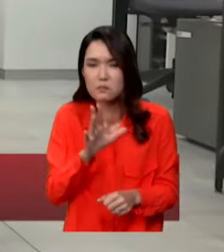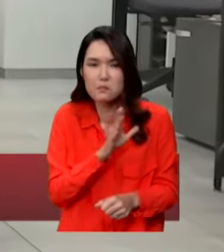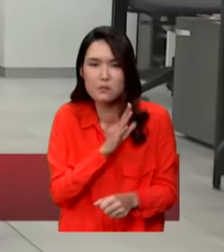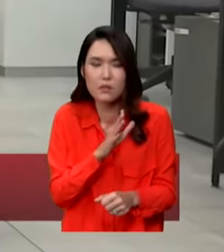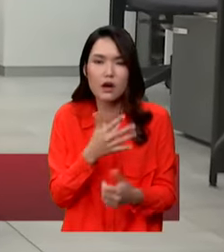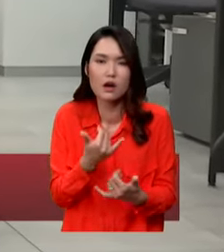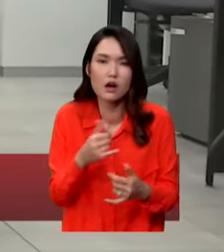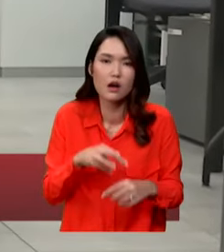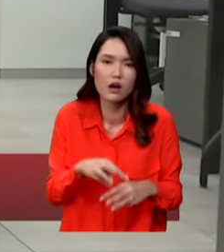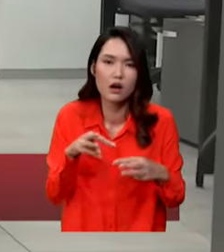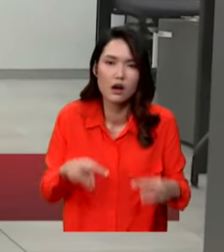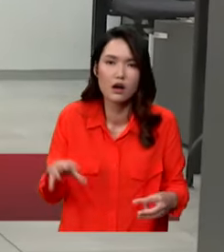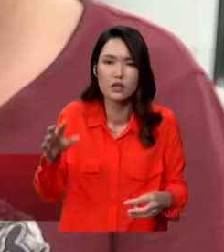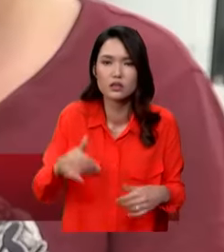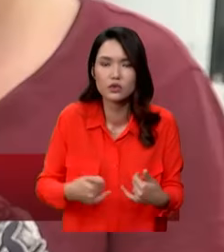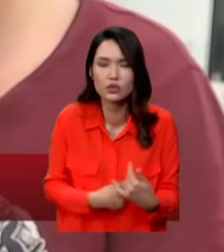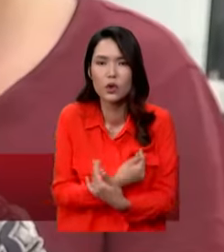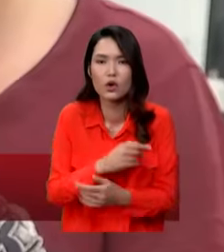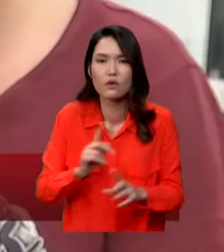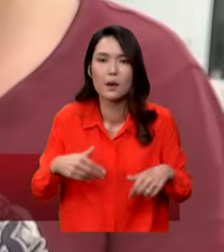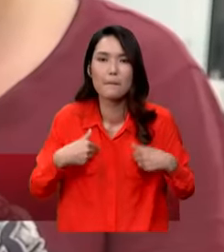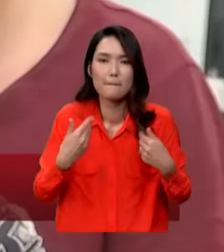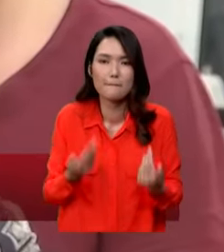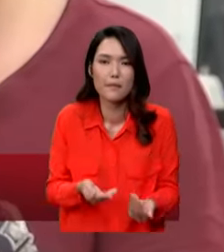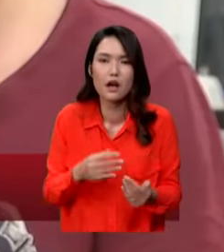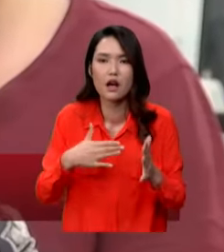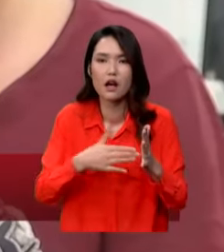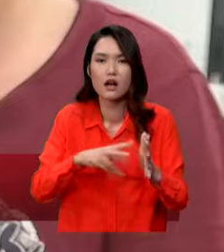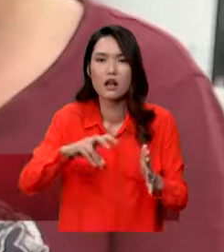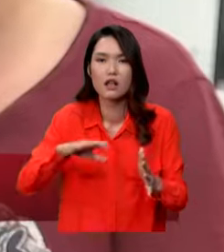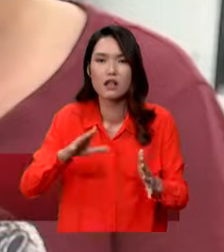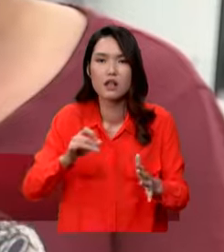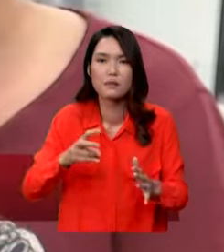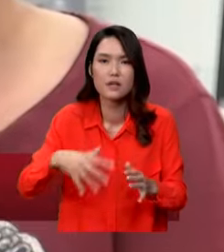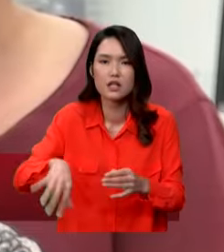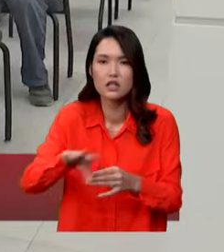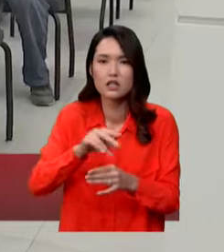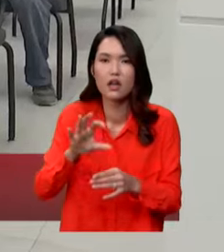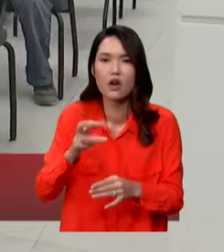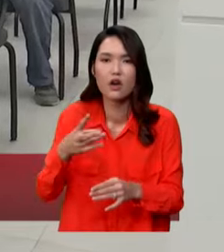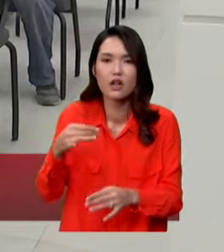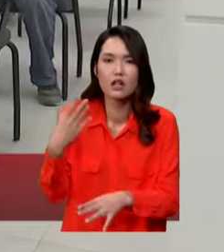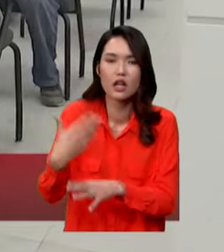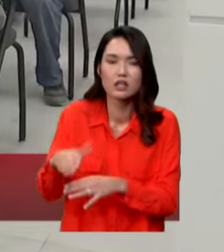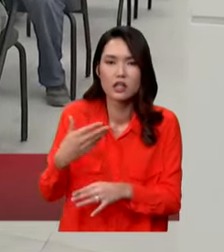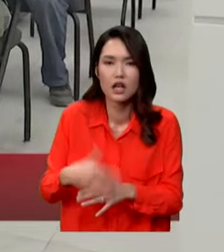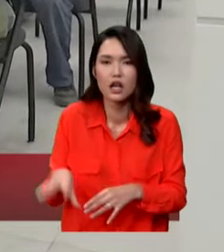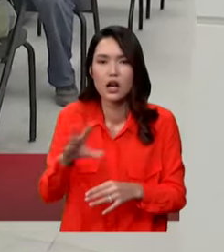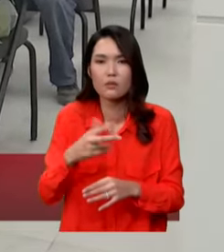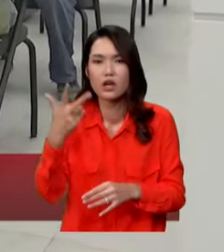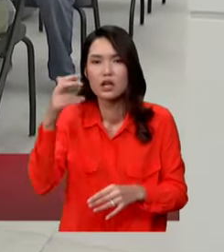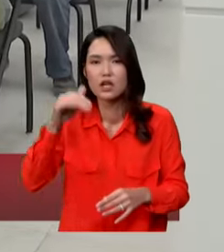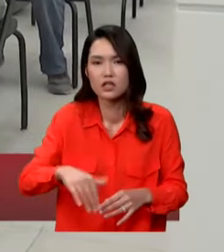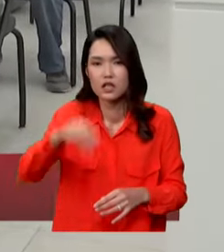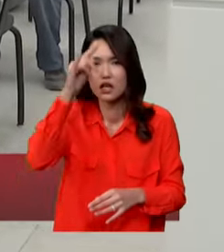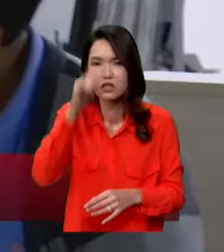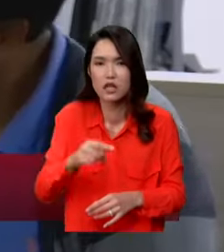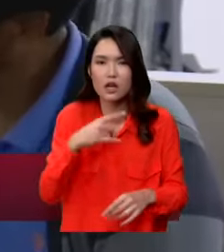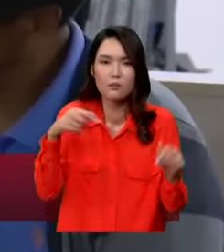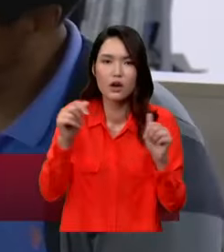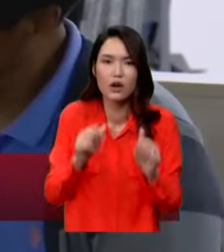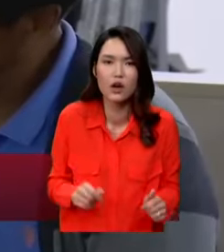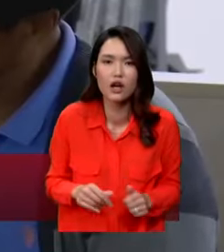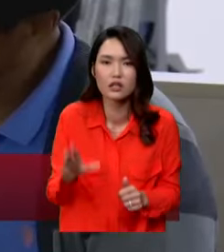сегодня в Мажилисе снова предлагают установить лимит по сумме онлайн-кредитов. Условно говоря, чтобы займы свыше 300 тысяч тенге казахстанцы оформляли